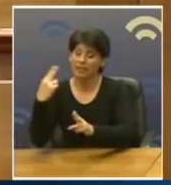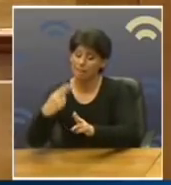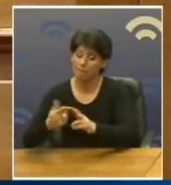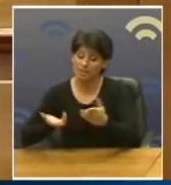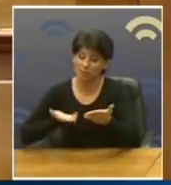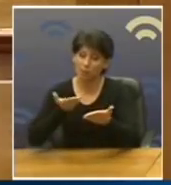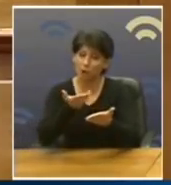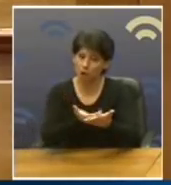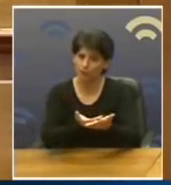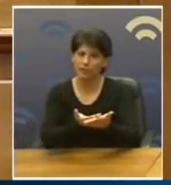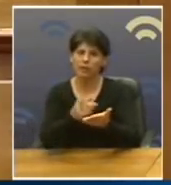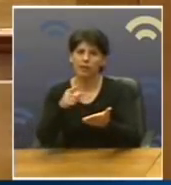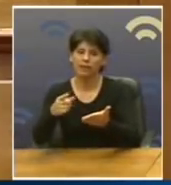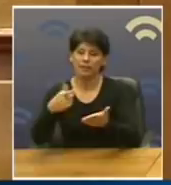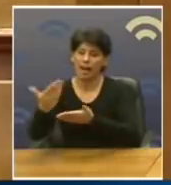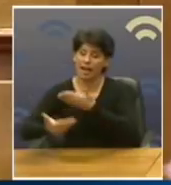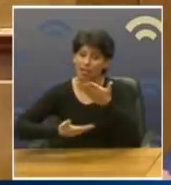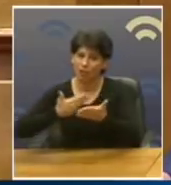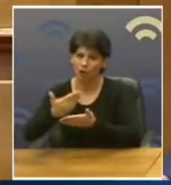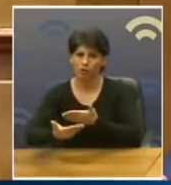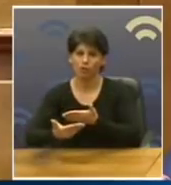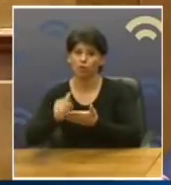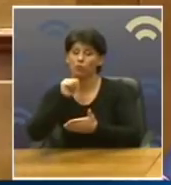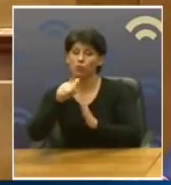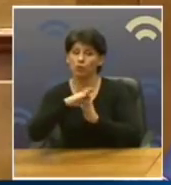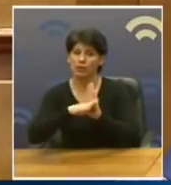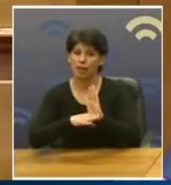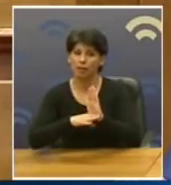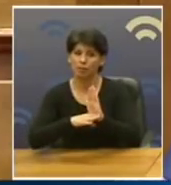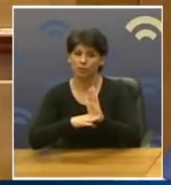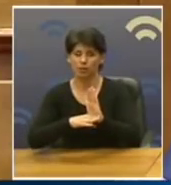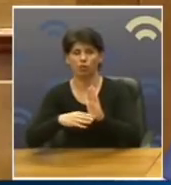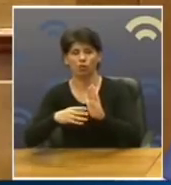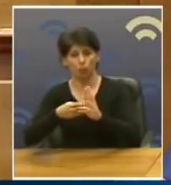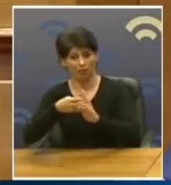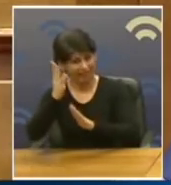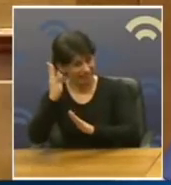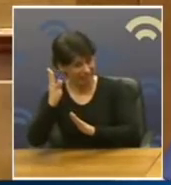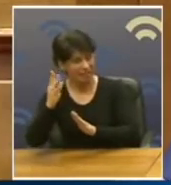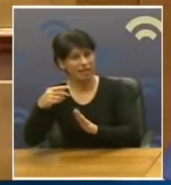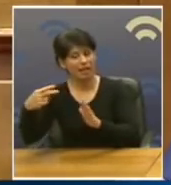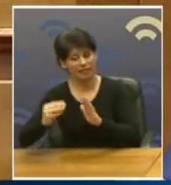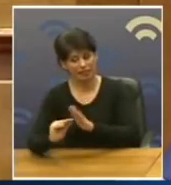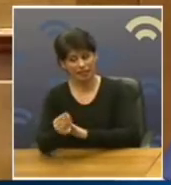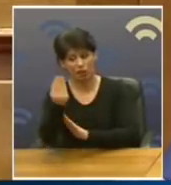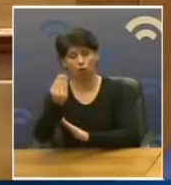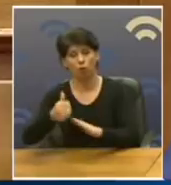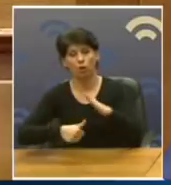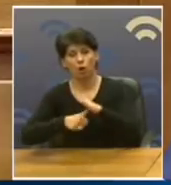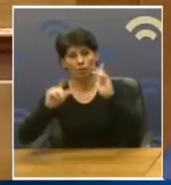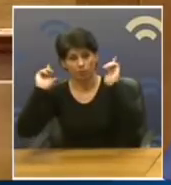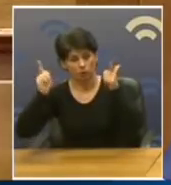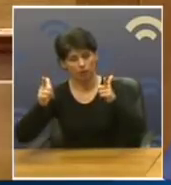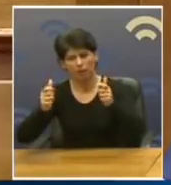πρόταση για την αναθεώρηση του Συντάγματος του 2014, για την εκλογή Προέδρου της Δημοκρατίας και τη στάση σας